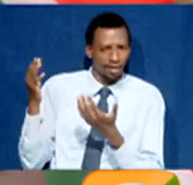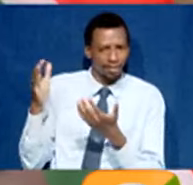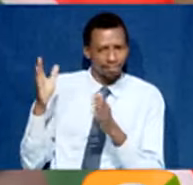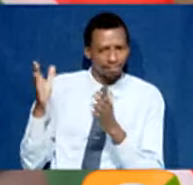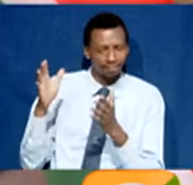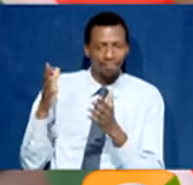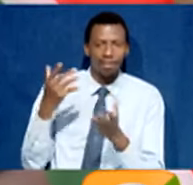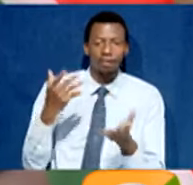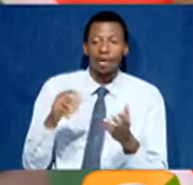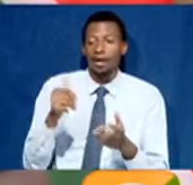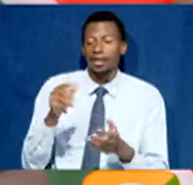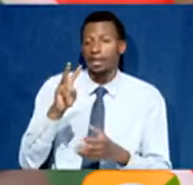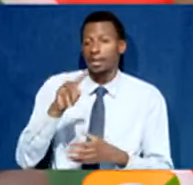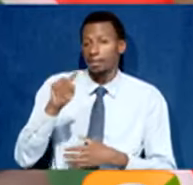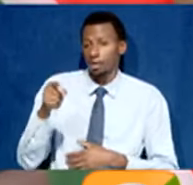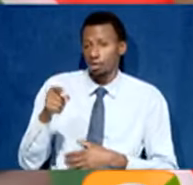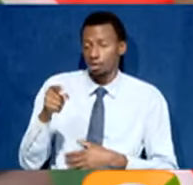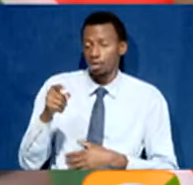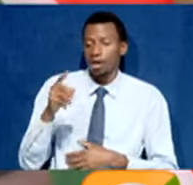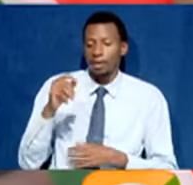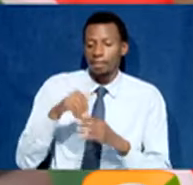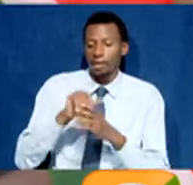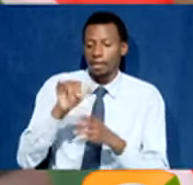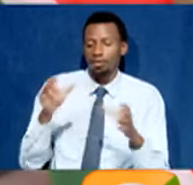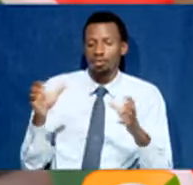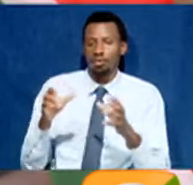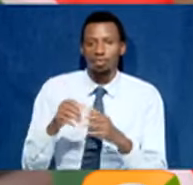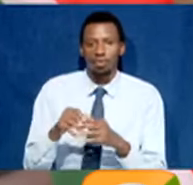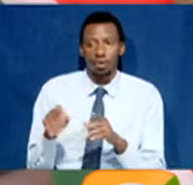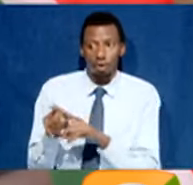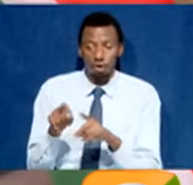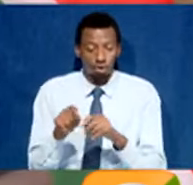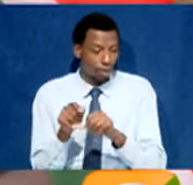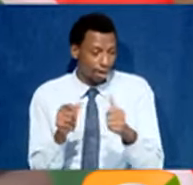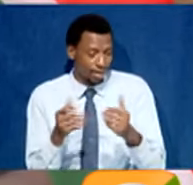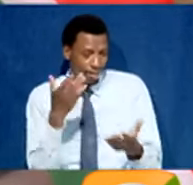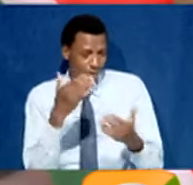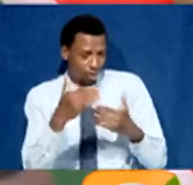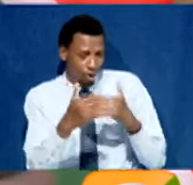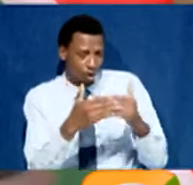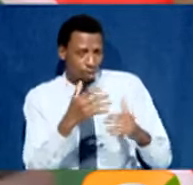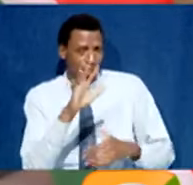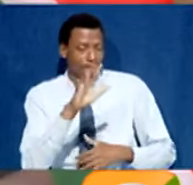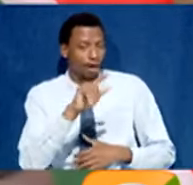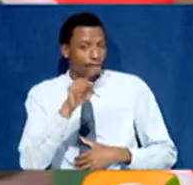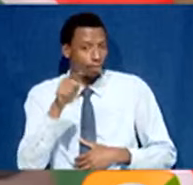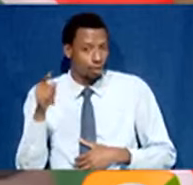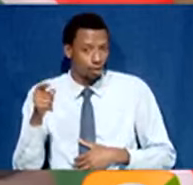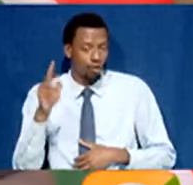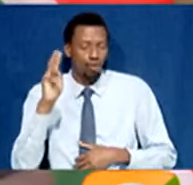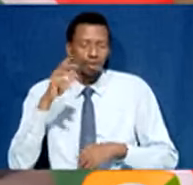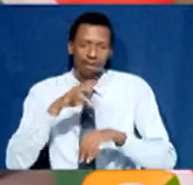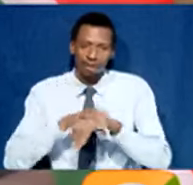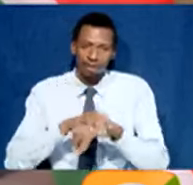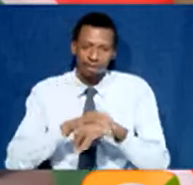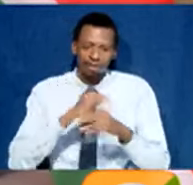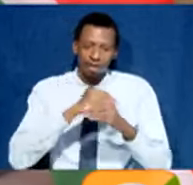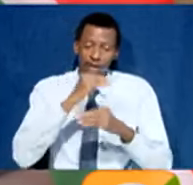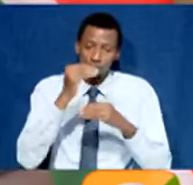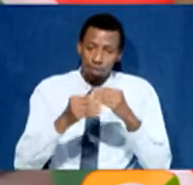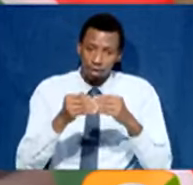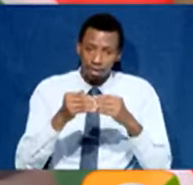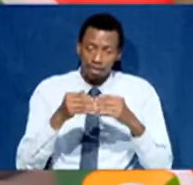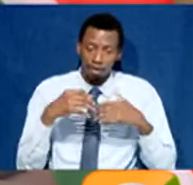category. People who cannot afford. Hawa pia watu karibu milioni tano watapata bima ya afya italipwa